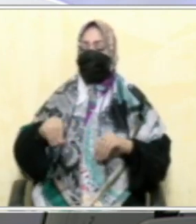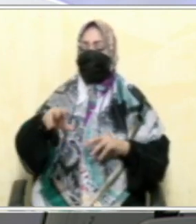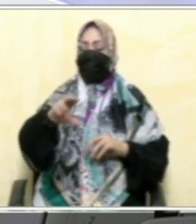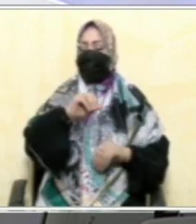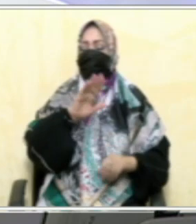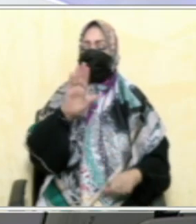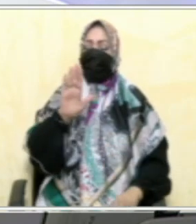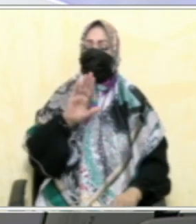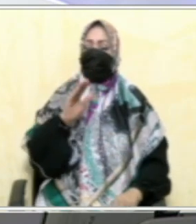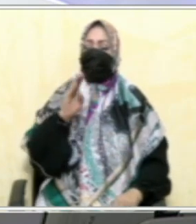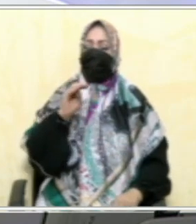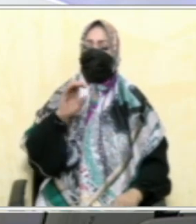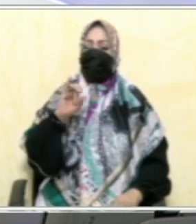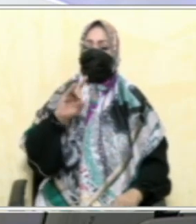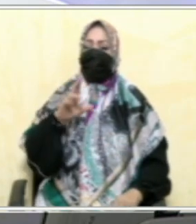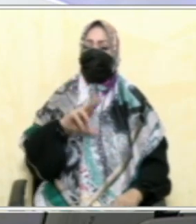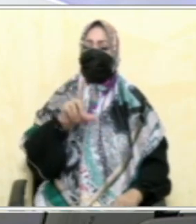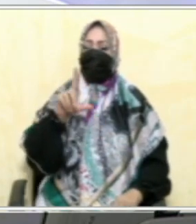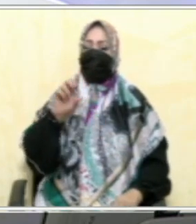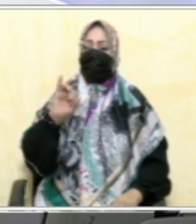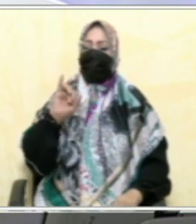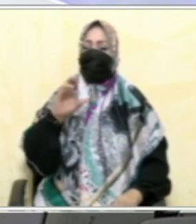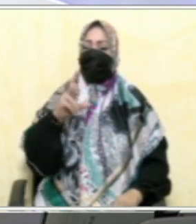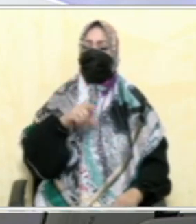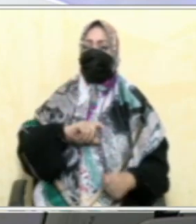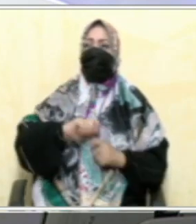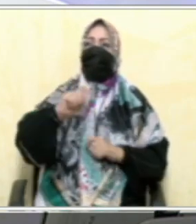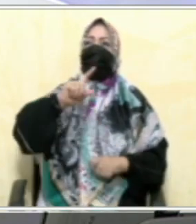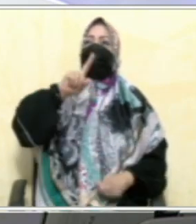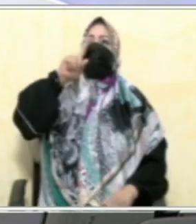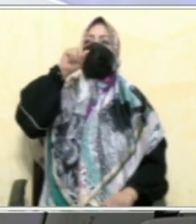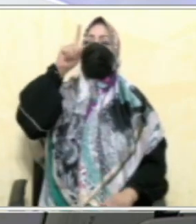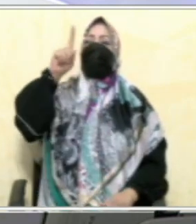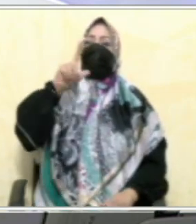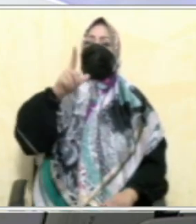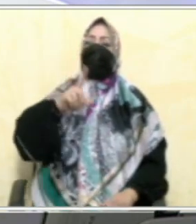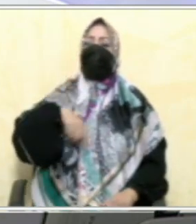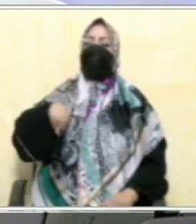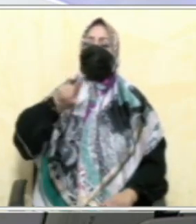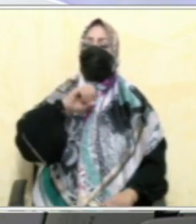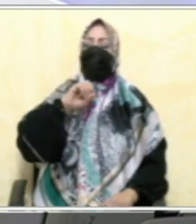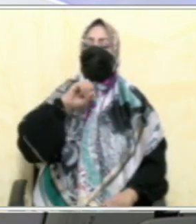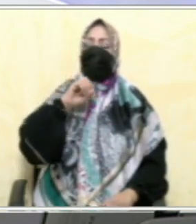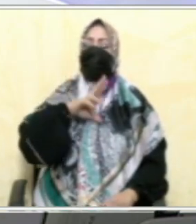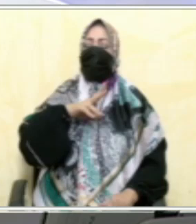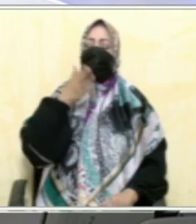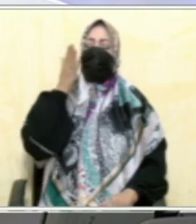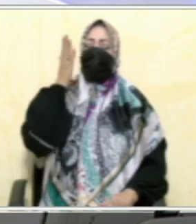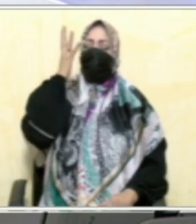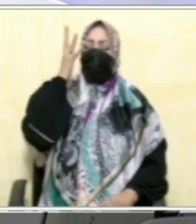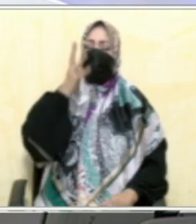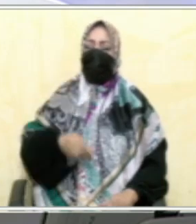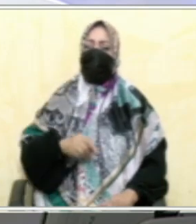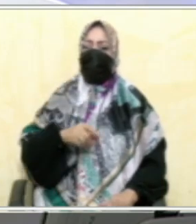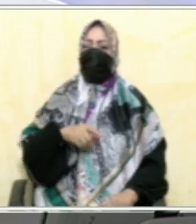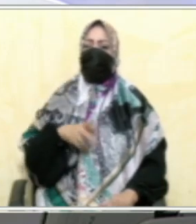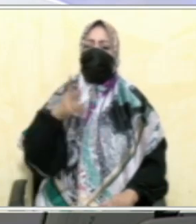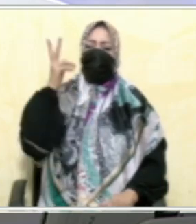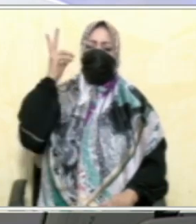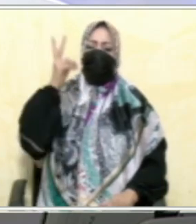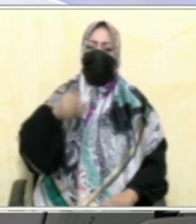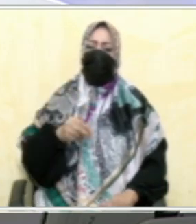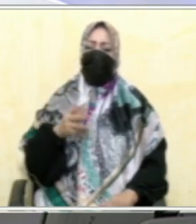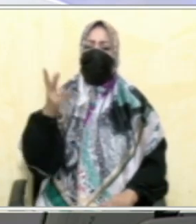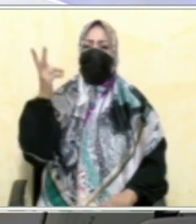ببعيد. وعقوبة اللواط مما اختلف فيه العلماء مع اتفاقهم على شناعته